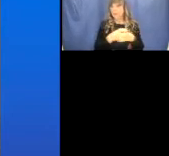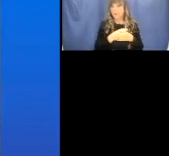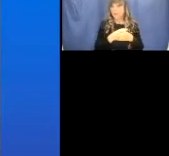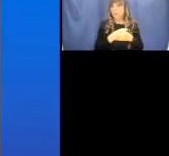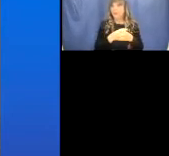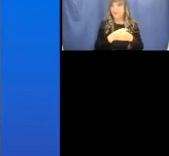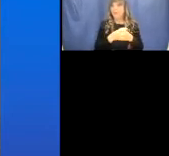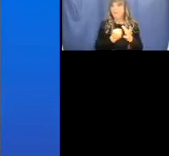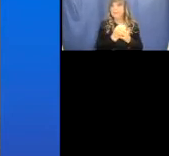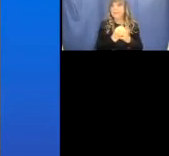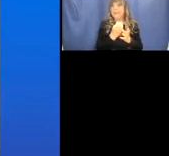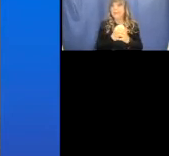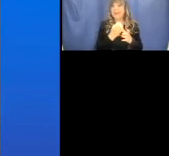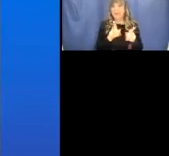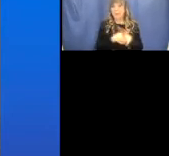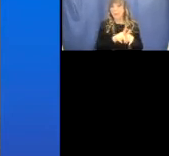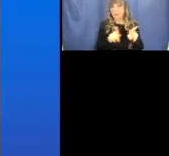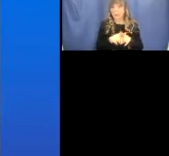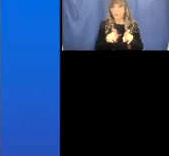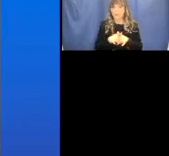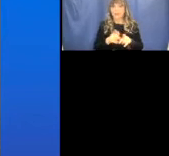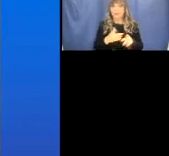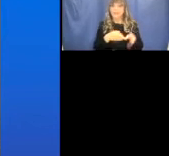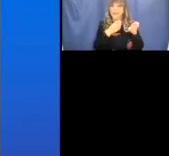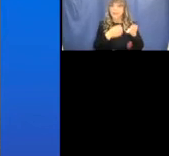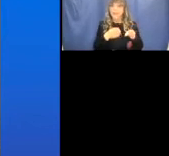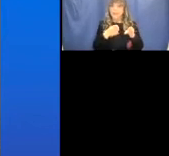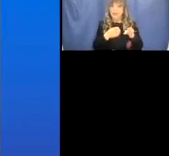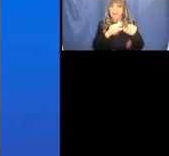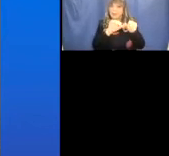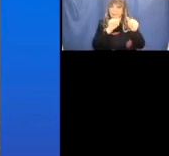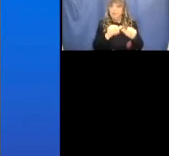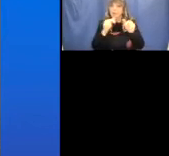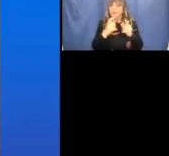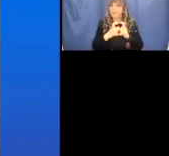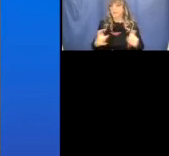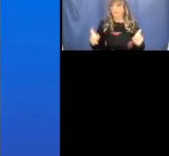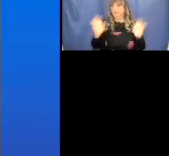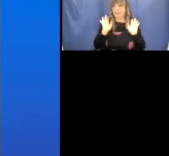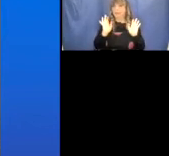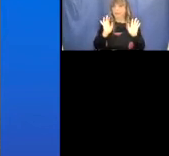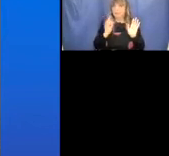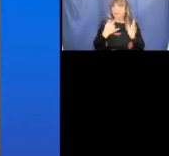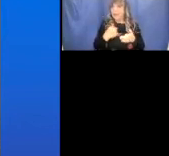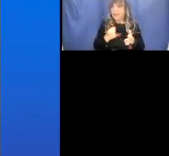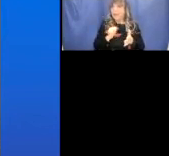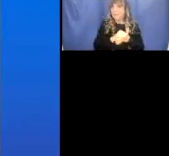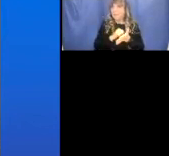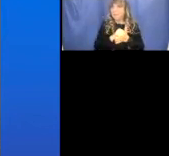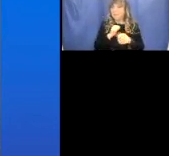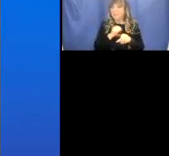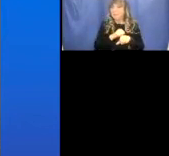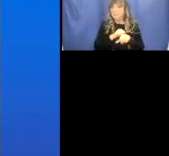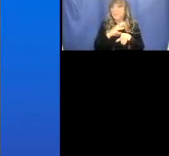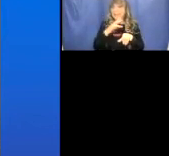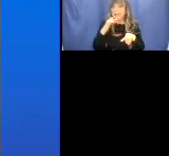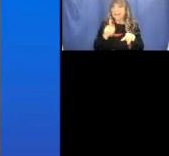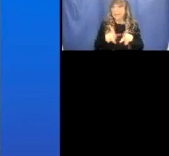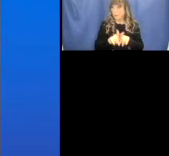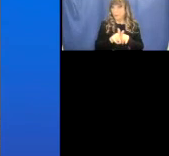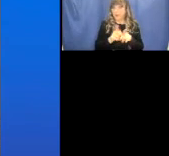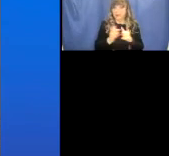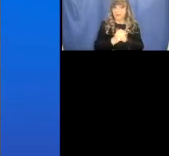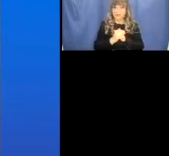hanno semplicemente la caratteristica di avere delle forme diverse molto evidenti sono questi due